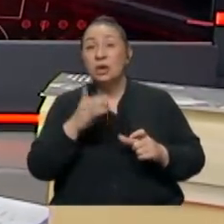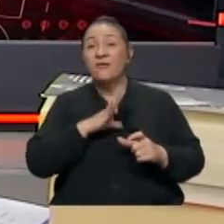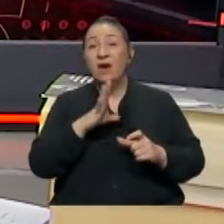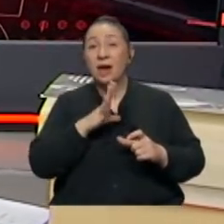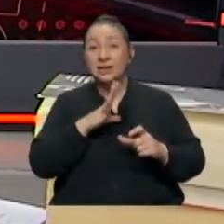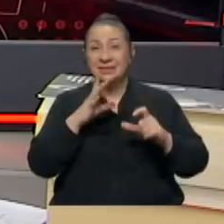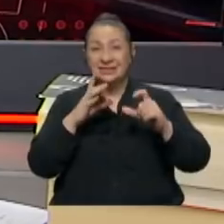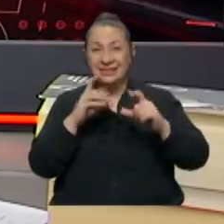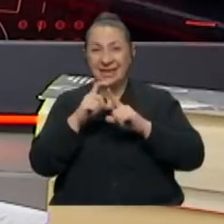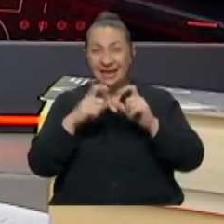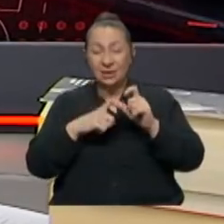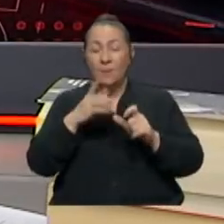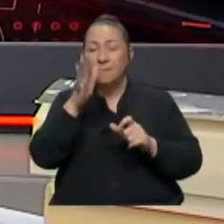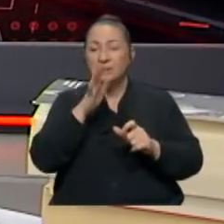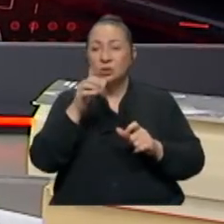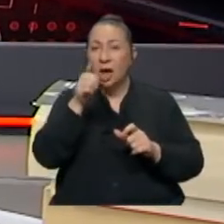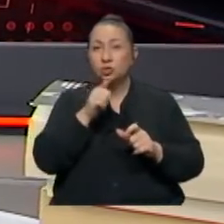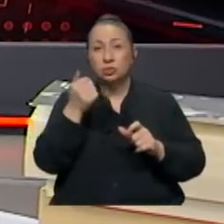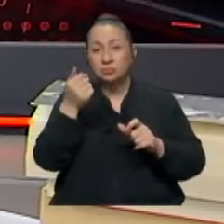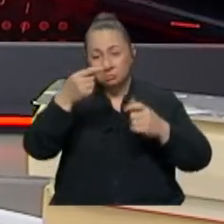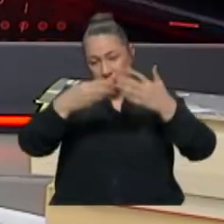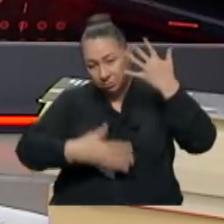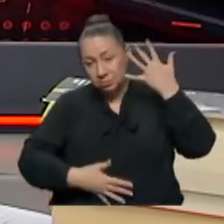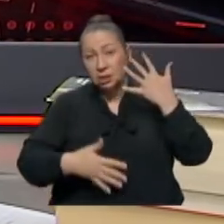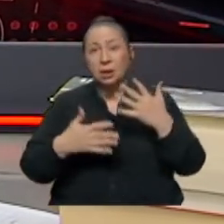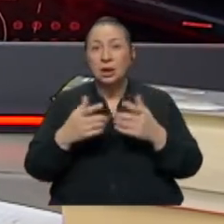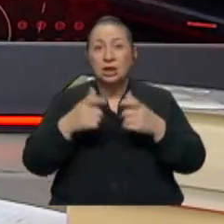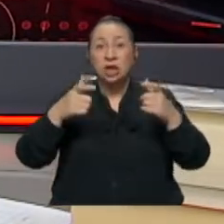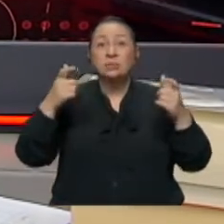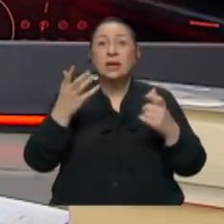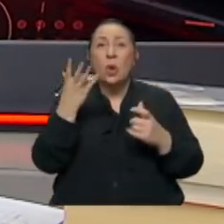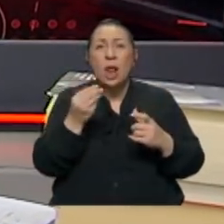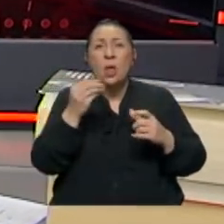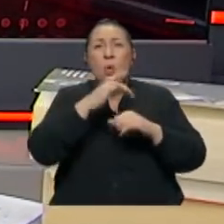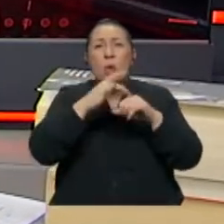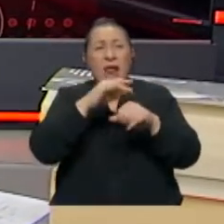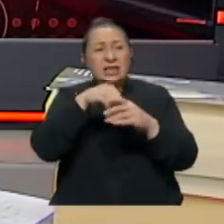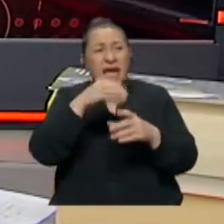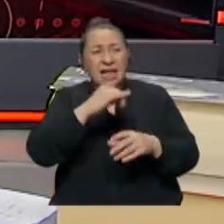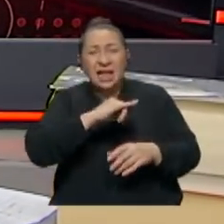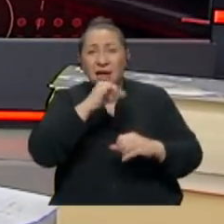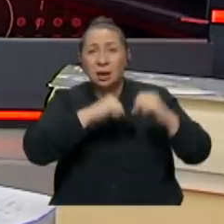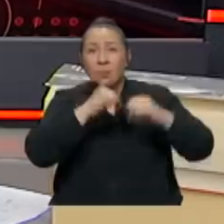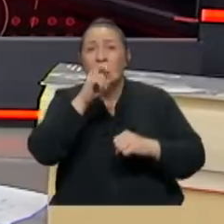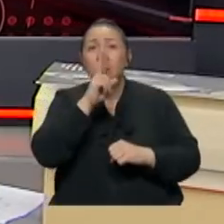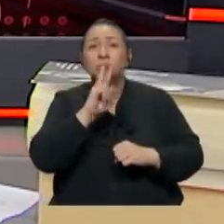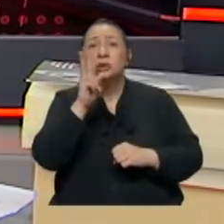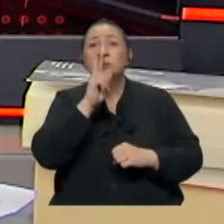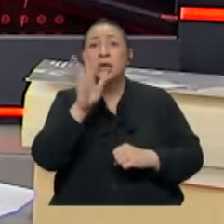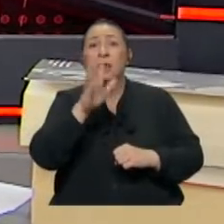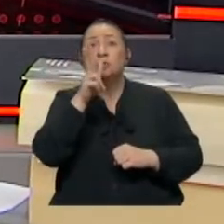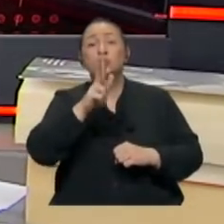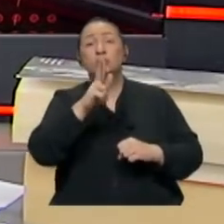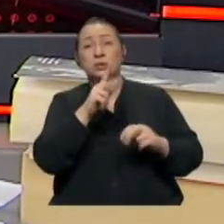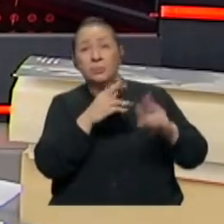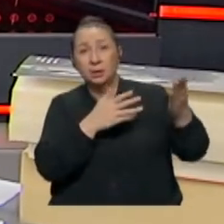bir oran varsa diye sordu 500-600 arasında Bir yerdeyiz gelişmiş Gelişmekte olan ülkeler arasında en yakın rakibimiz 200-250 3